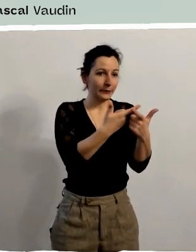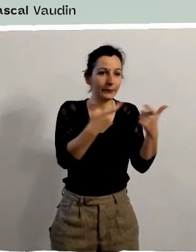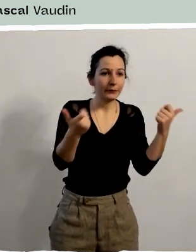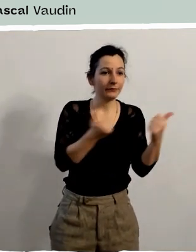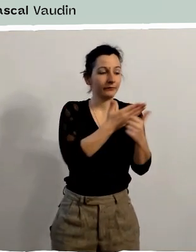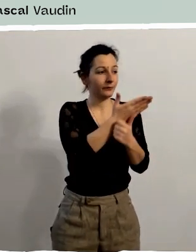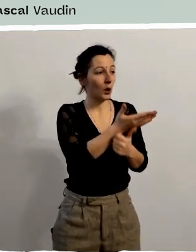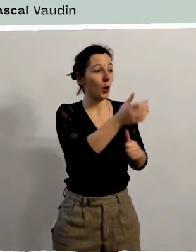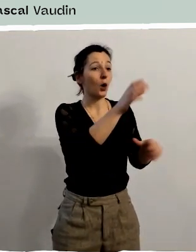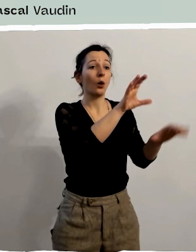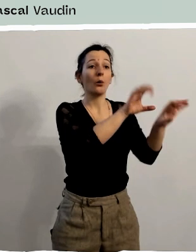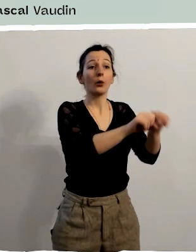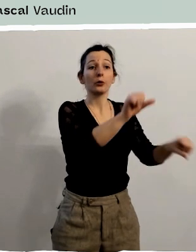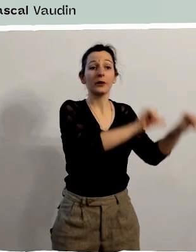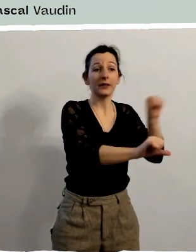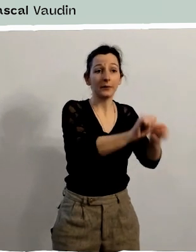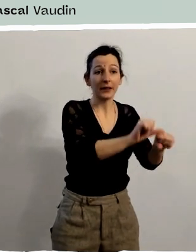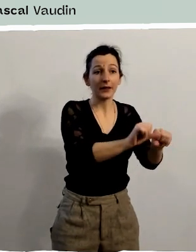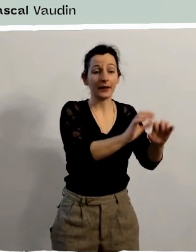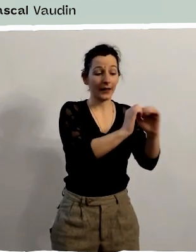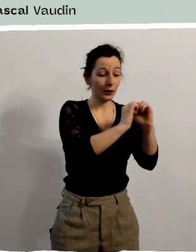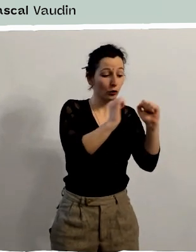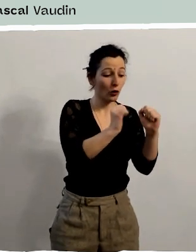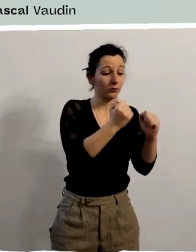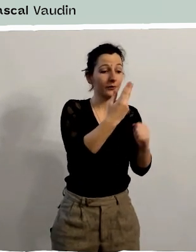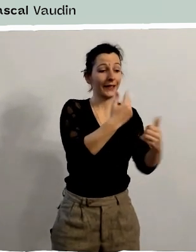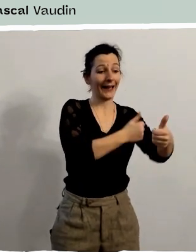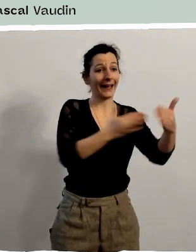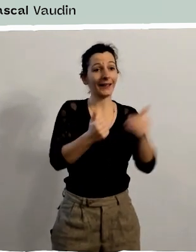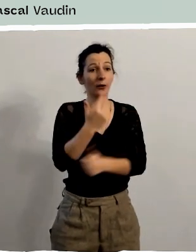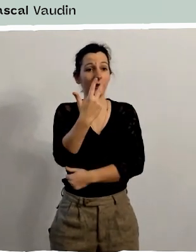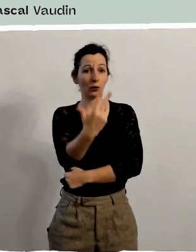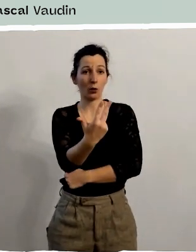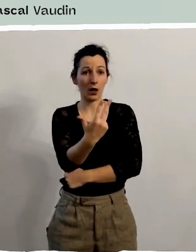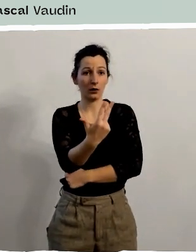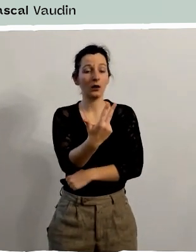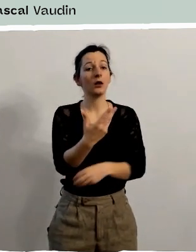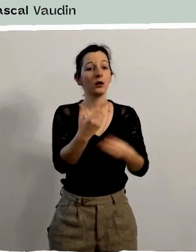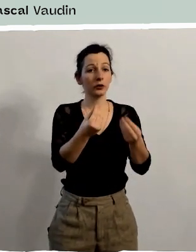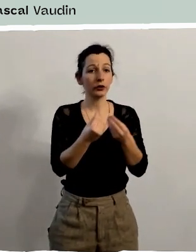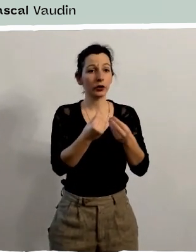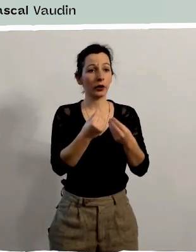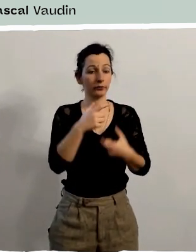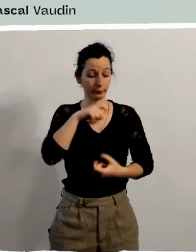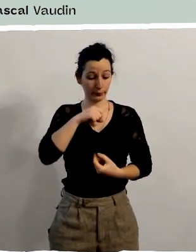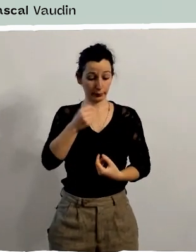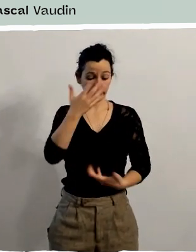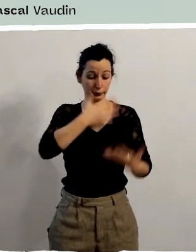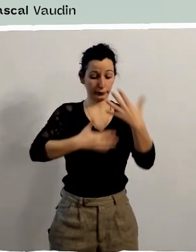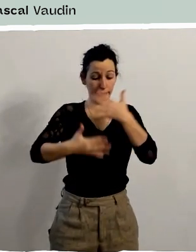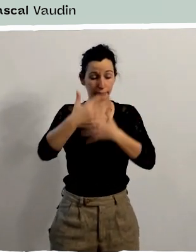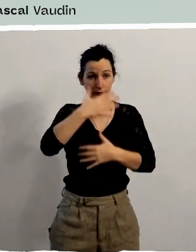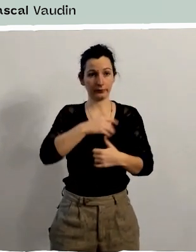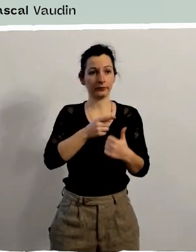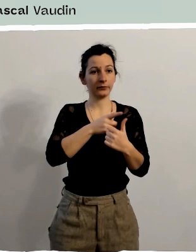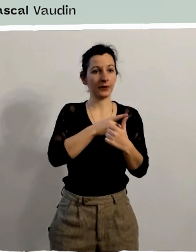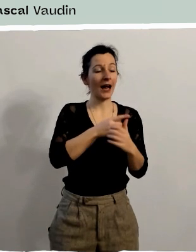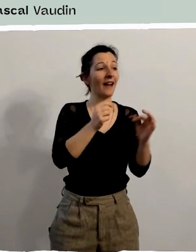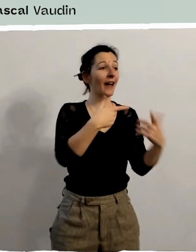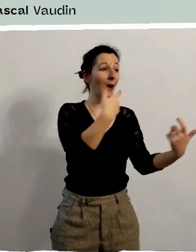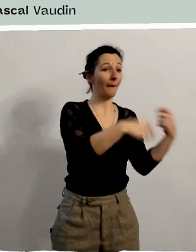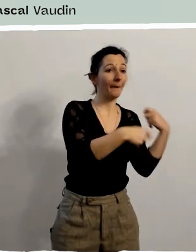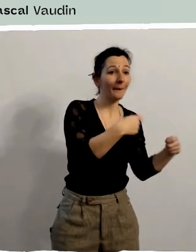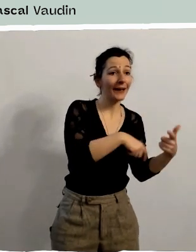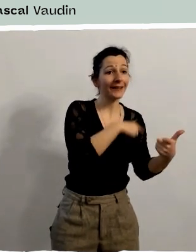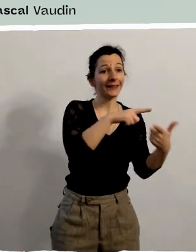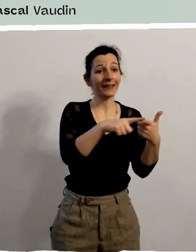parlé, des produits chimiques. Il y a 3 grandes classes de produits chimiques où on trouve des perturbateurs endocriniens, que ce soit les